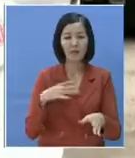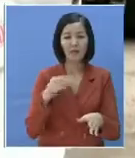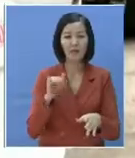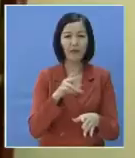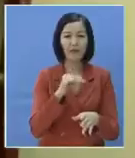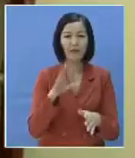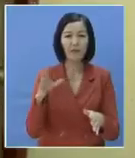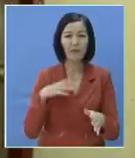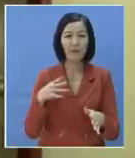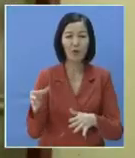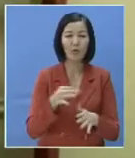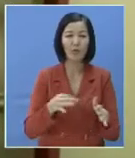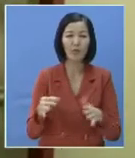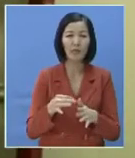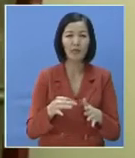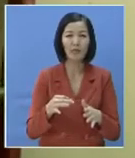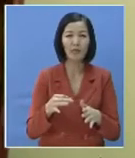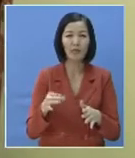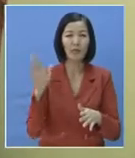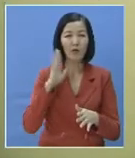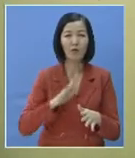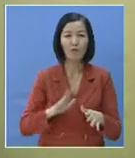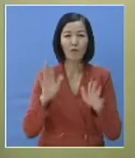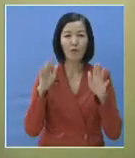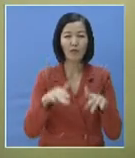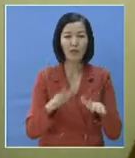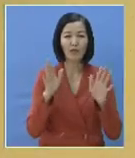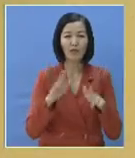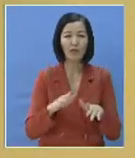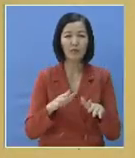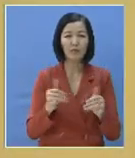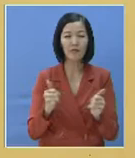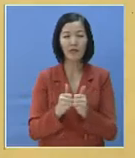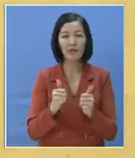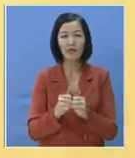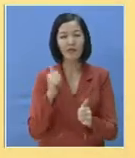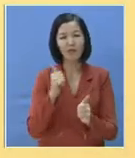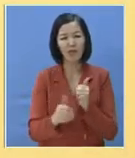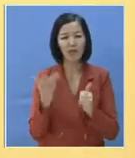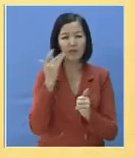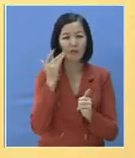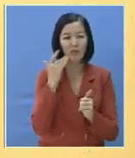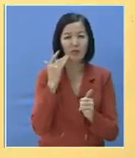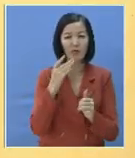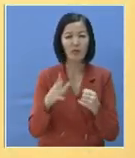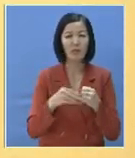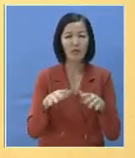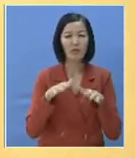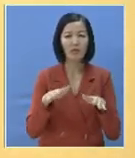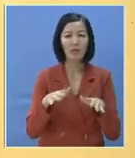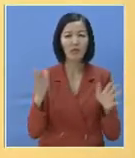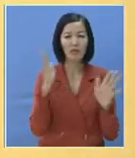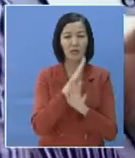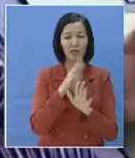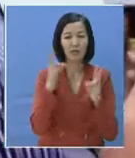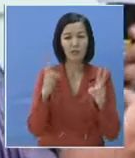Филиппины расположены в области Тихоокеанского вулканического огненного кольца, где часто происходят землетрясения и другие